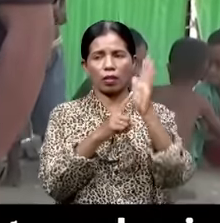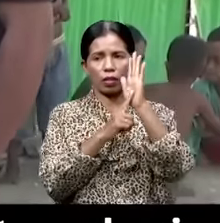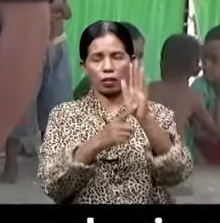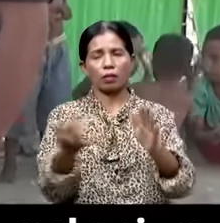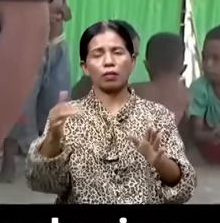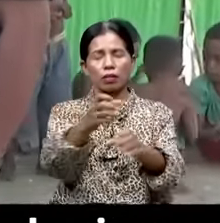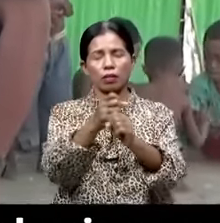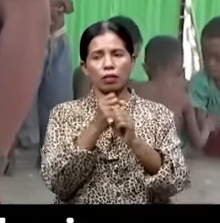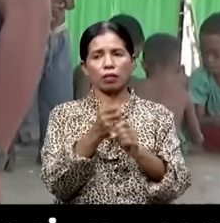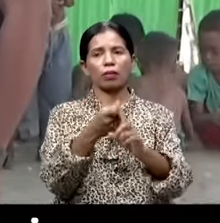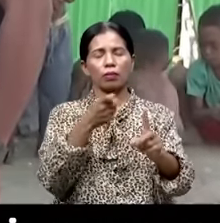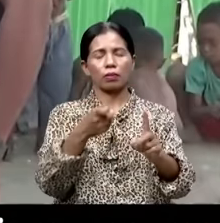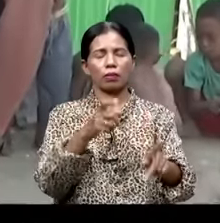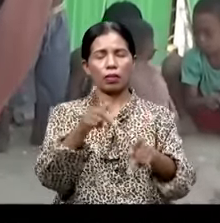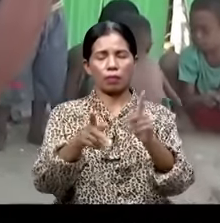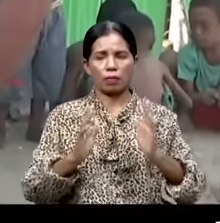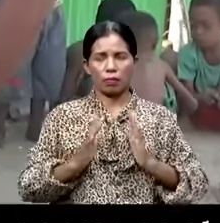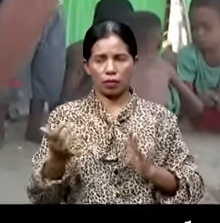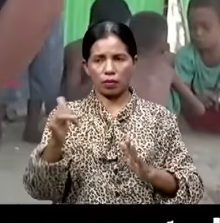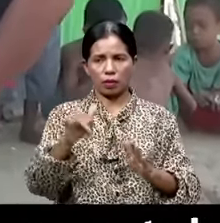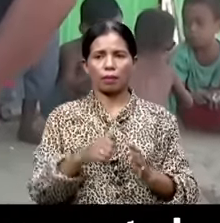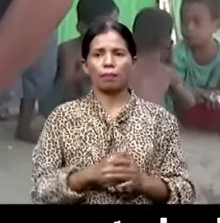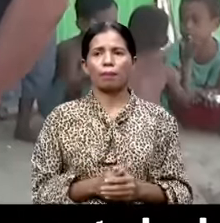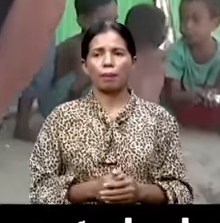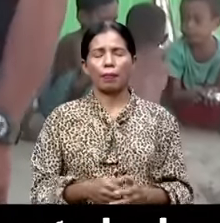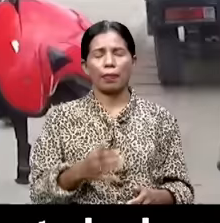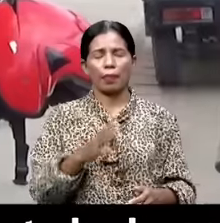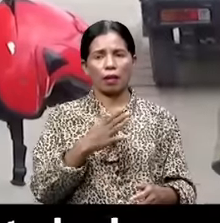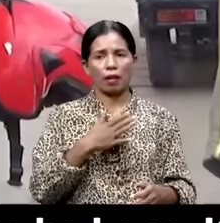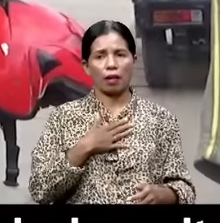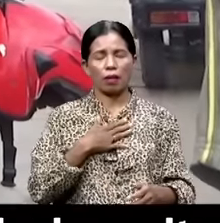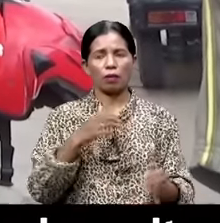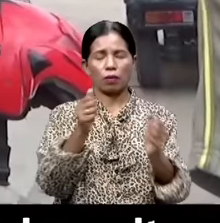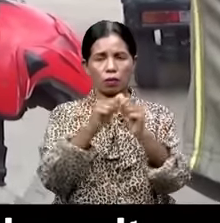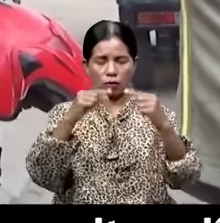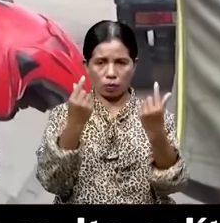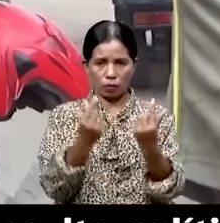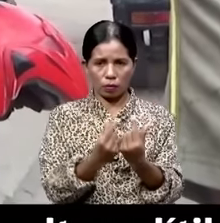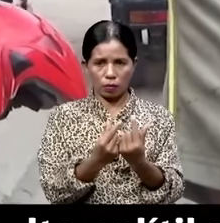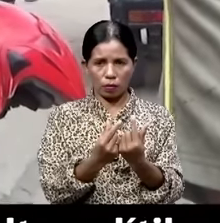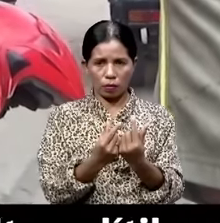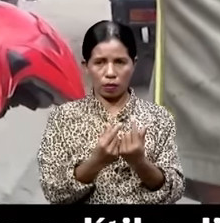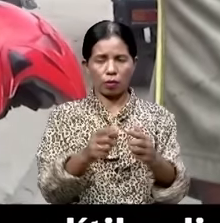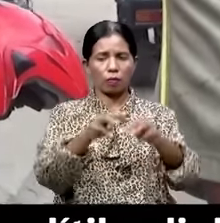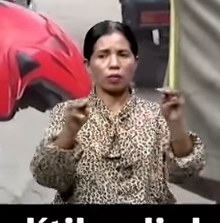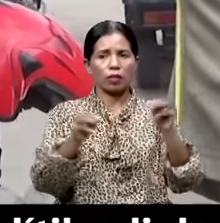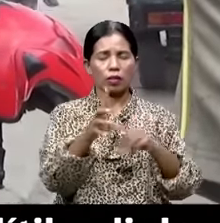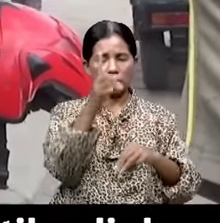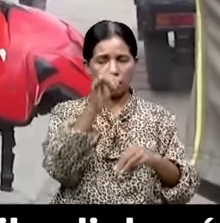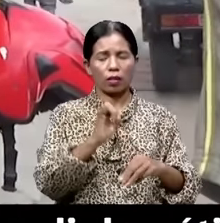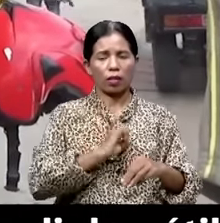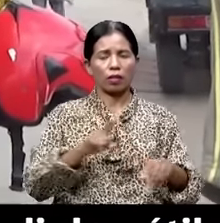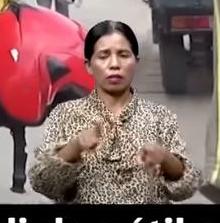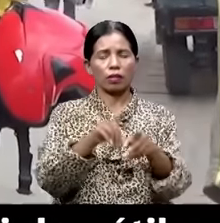simu orientação musi superior sira. Oh, ane chefe equipa, está o mercado Guarda Município Dili, ane san